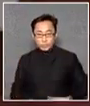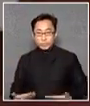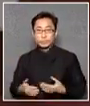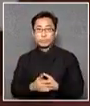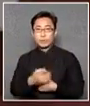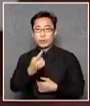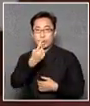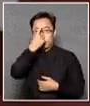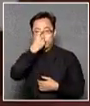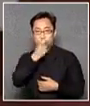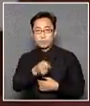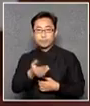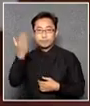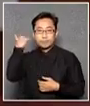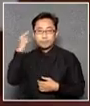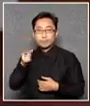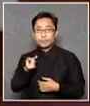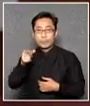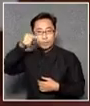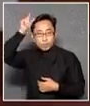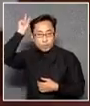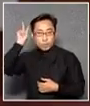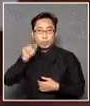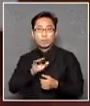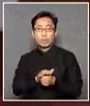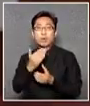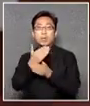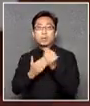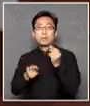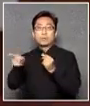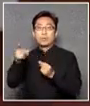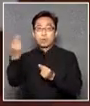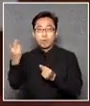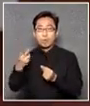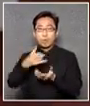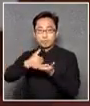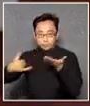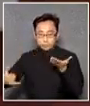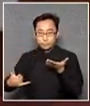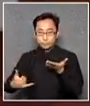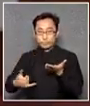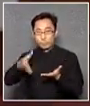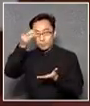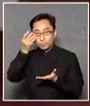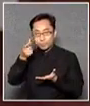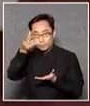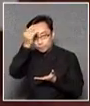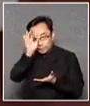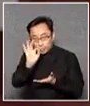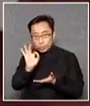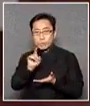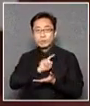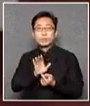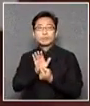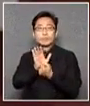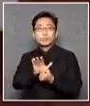吸取董建华和前保安局局长叶刘淑仪下台的教训，身体力行正式出动